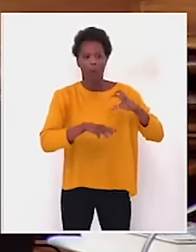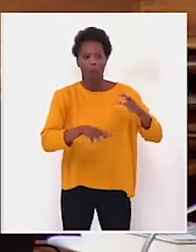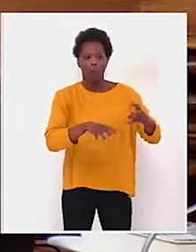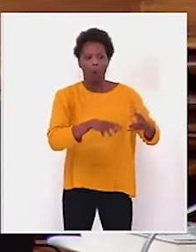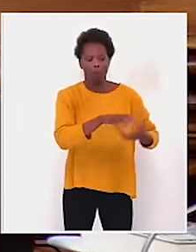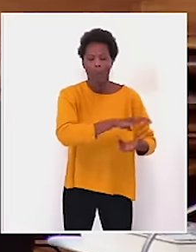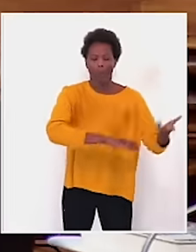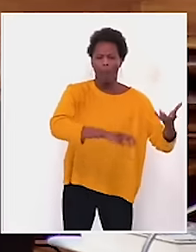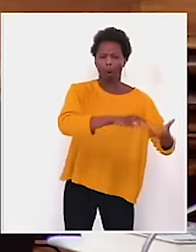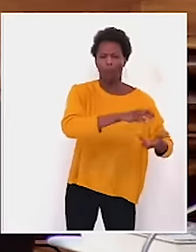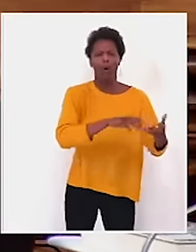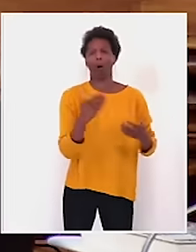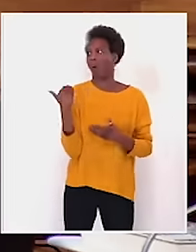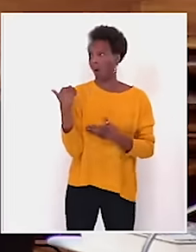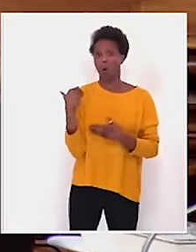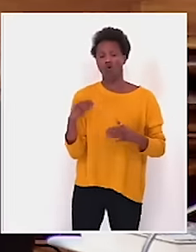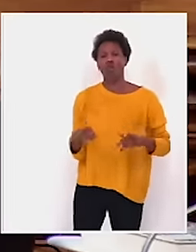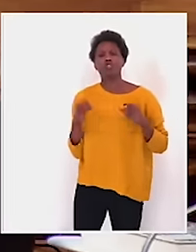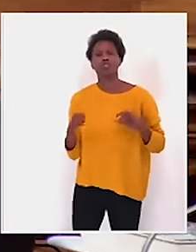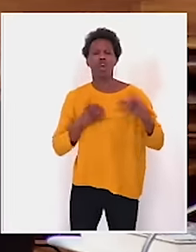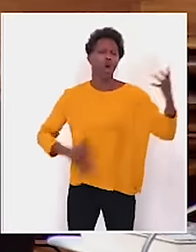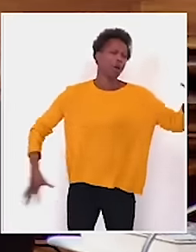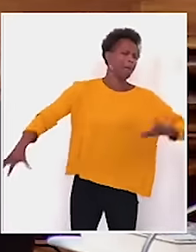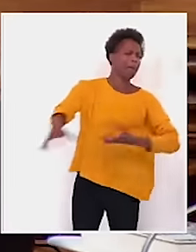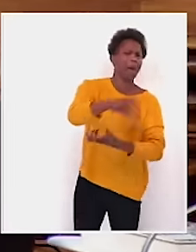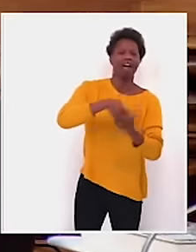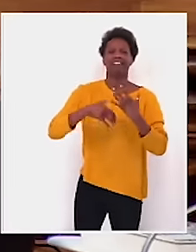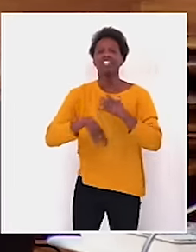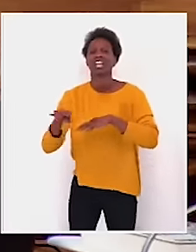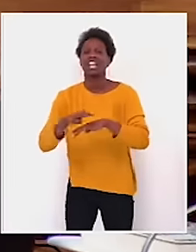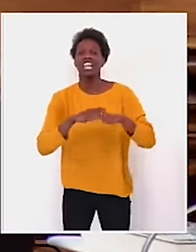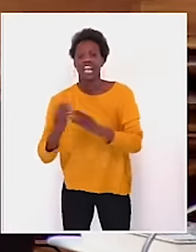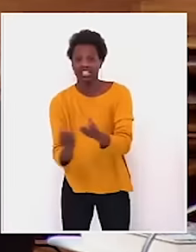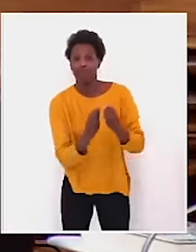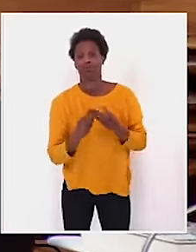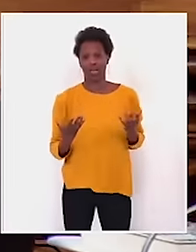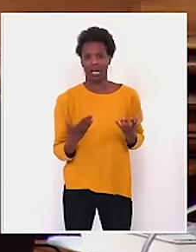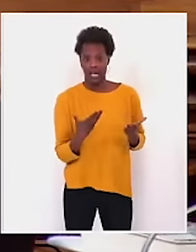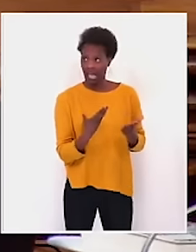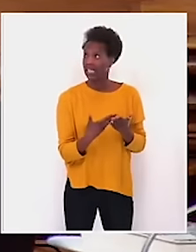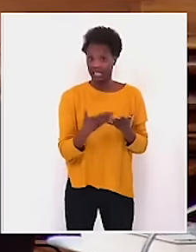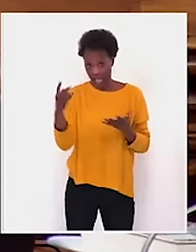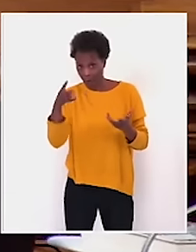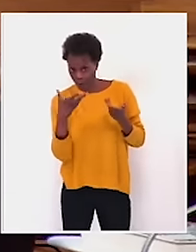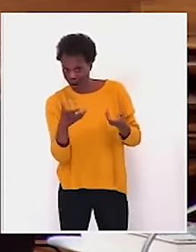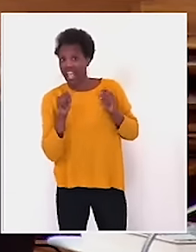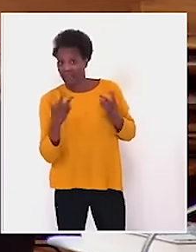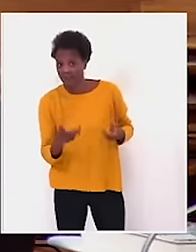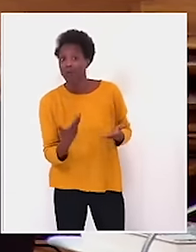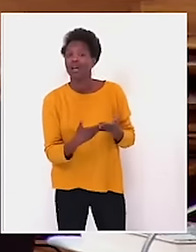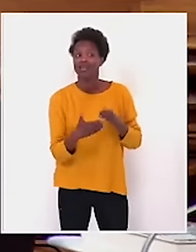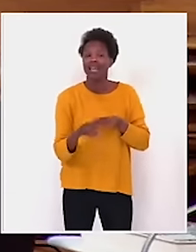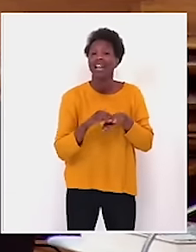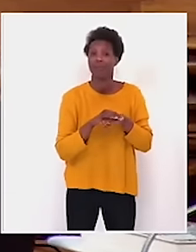exemple il n'y a pas longtemps, avec la révolte des jeunes dans les quartiers populaires, dans de nombreux quartiers populaires. Et c'est ça que vous voulez éviter, c'est ça que ces politiques-là veulent éviter, c'est